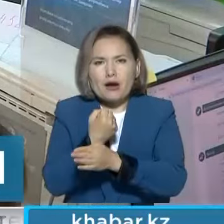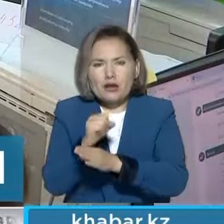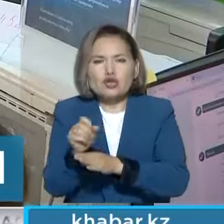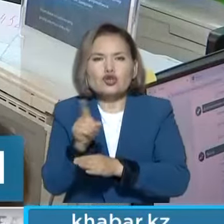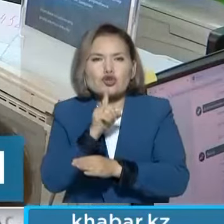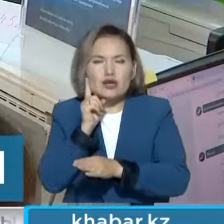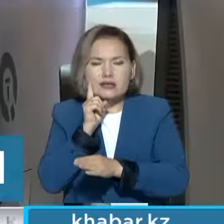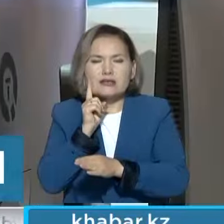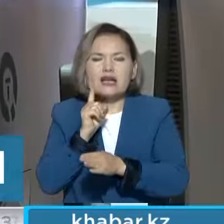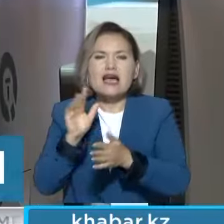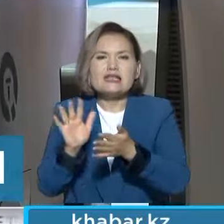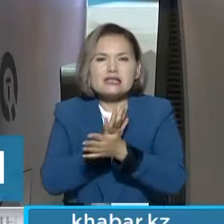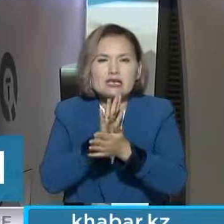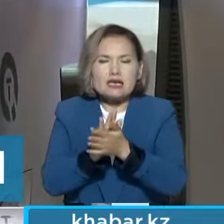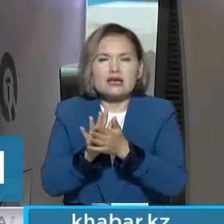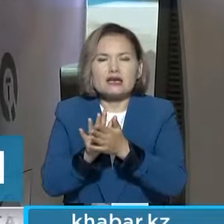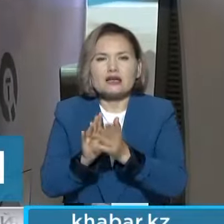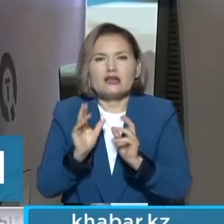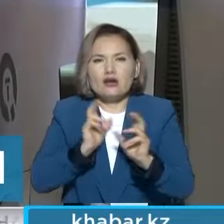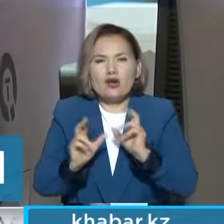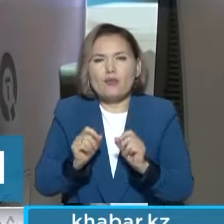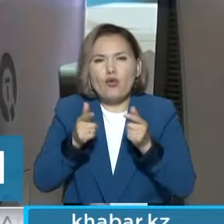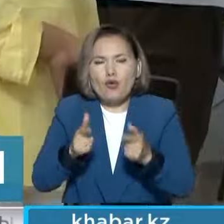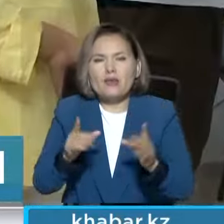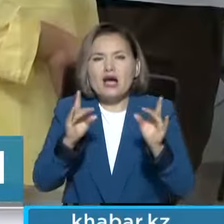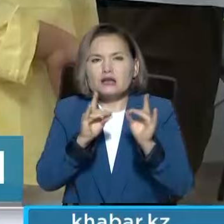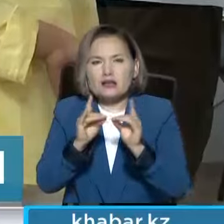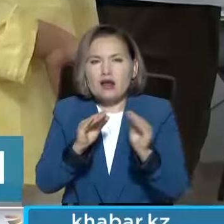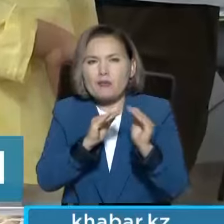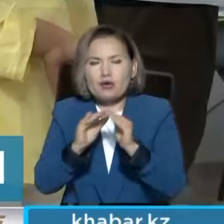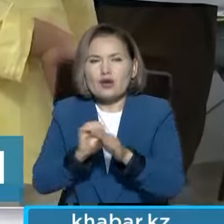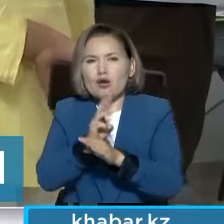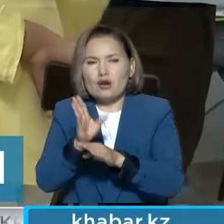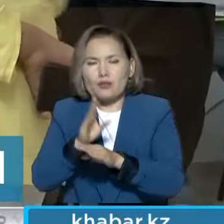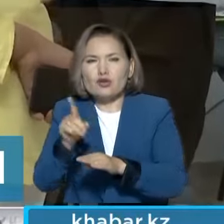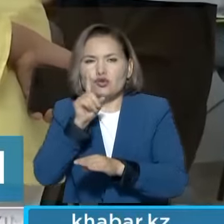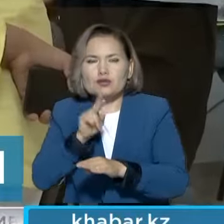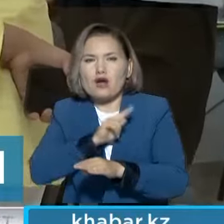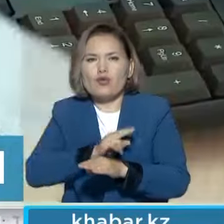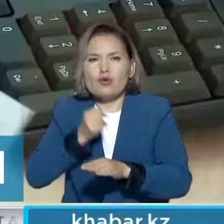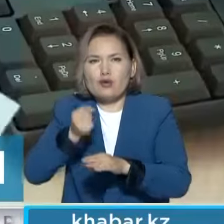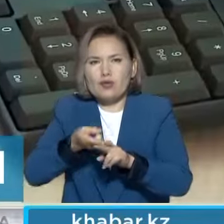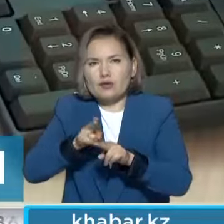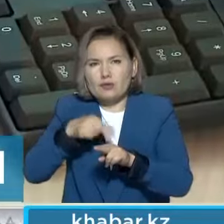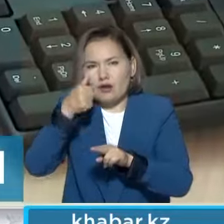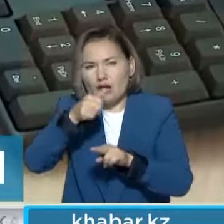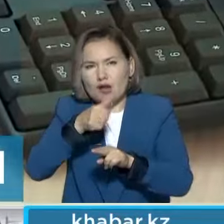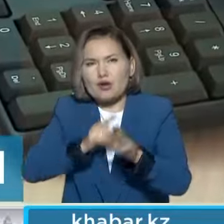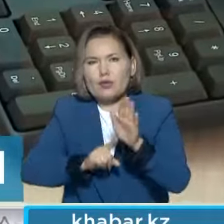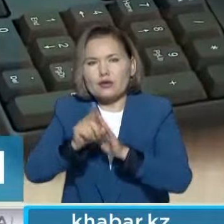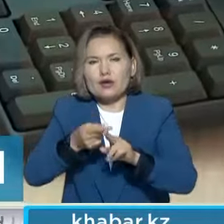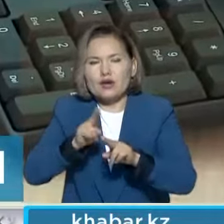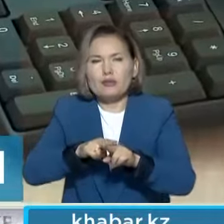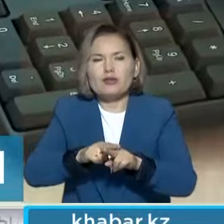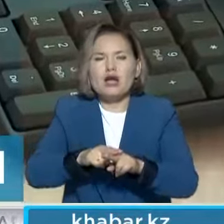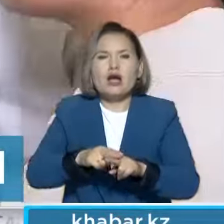оқып, шәкіртақы алады және жатақханамен қамтылады. Әрі жұмысқа орналасуына жағдай жасалады. Биылдан бастап студент бұрынғыдай